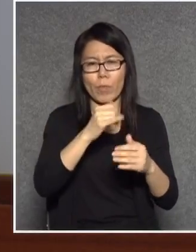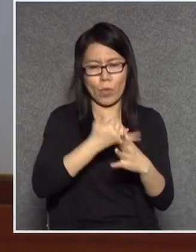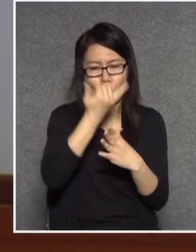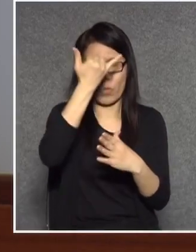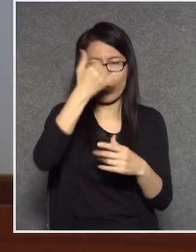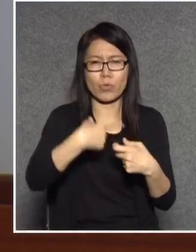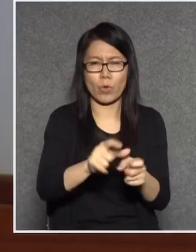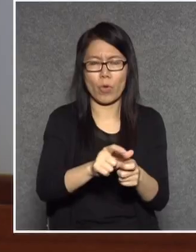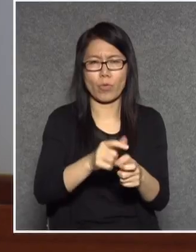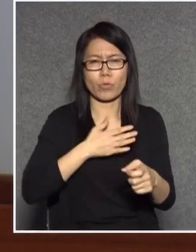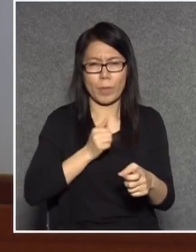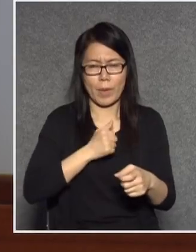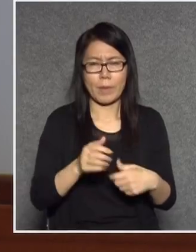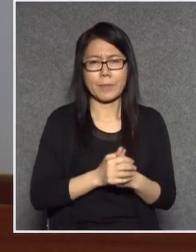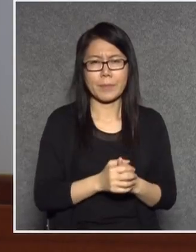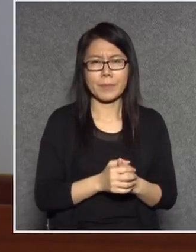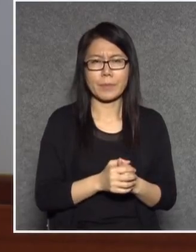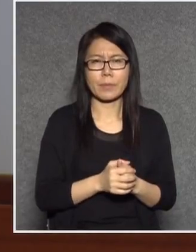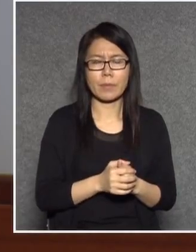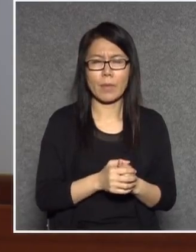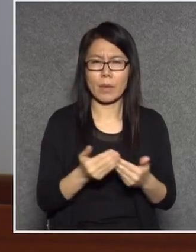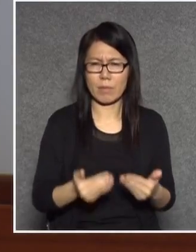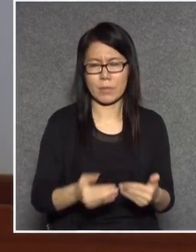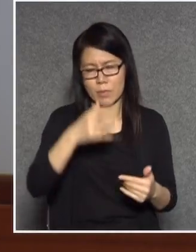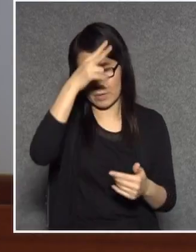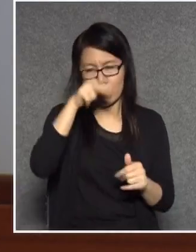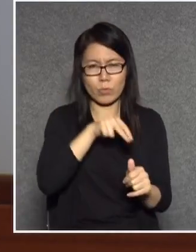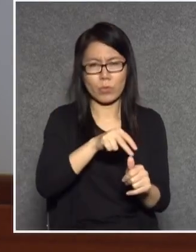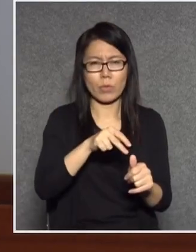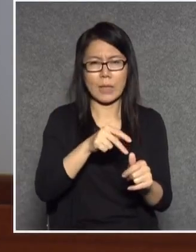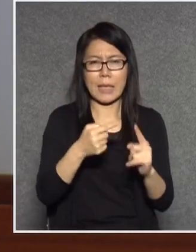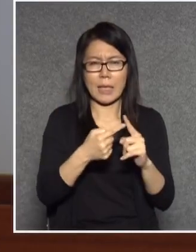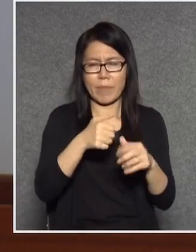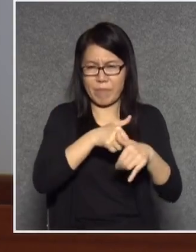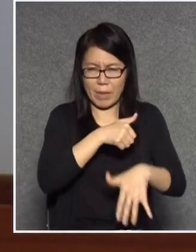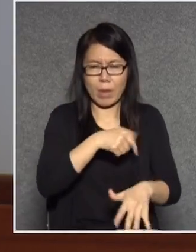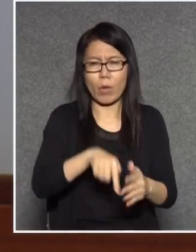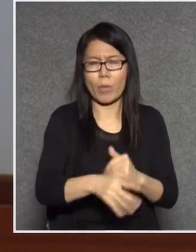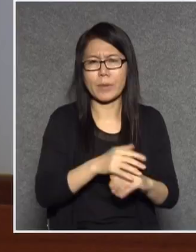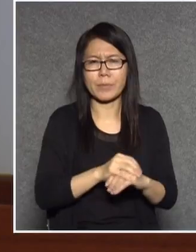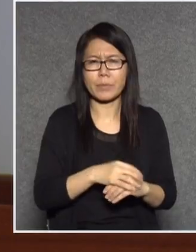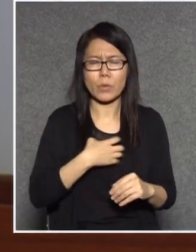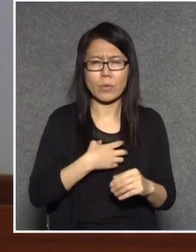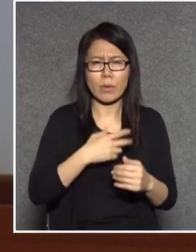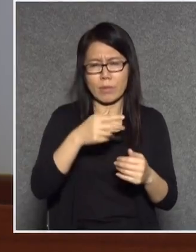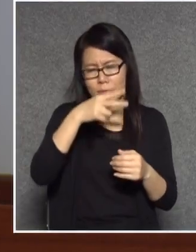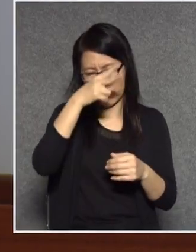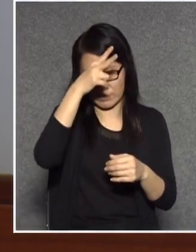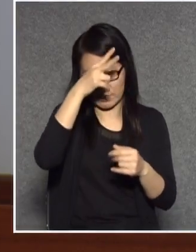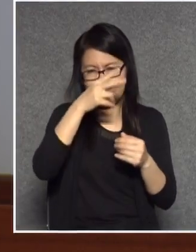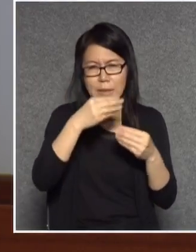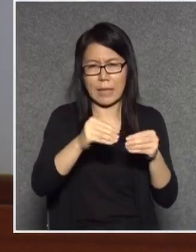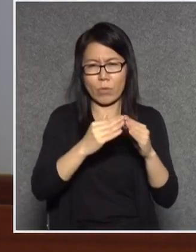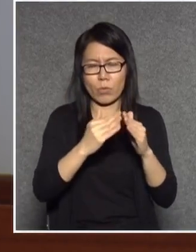預算開支。這一屆政府管治班底之中呢，我認為吳克儉